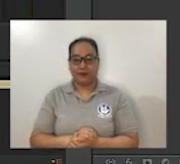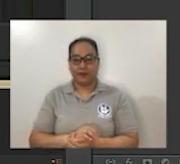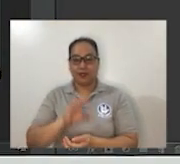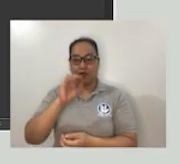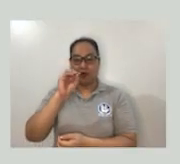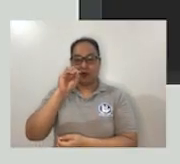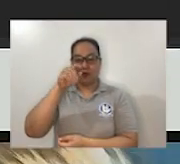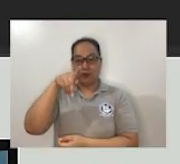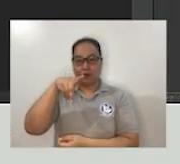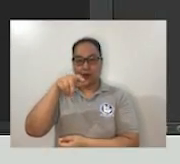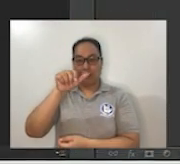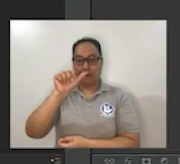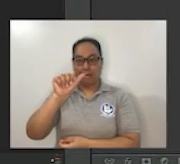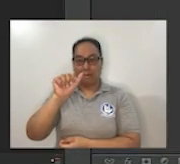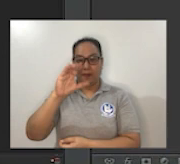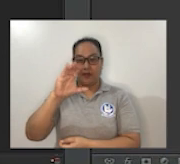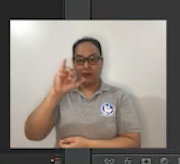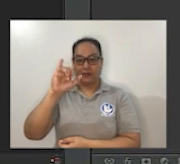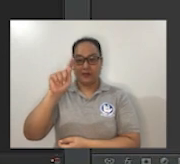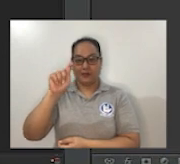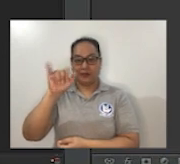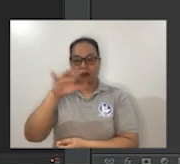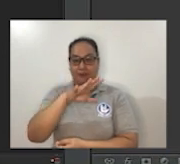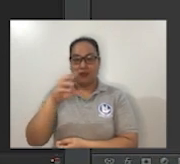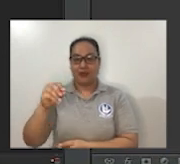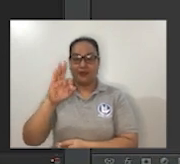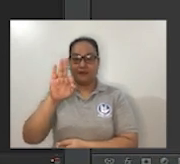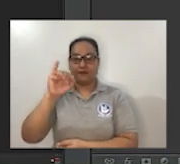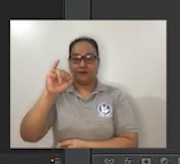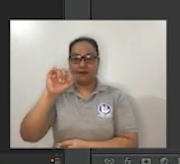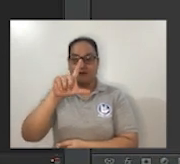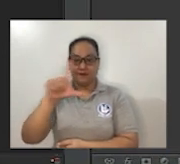the opacity and fill.